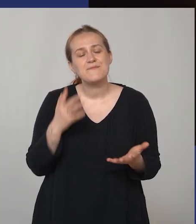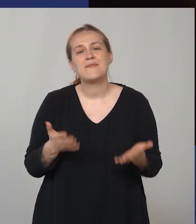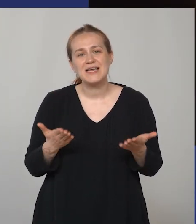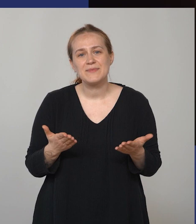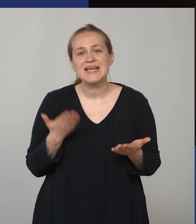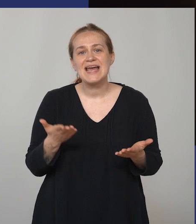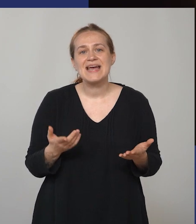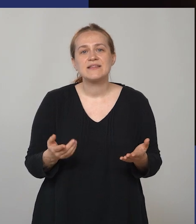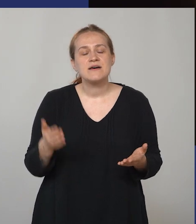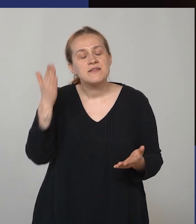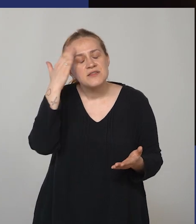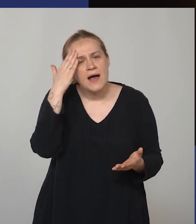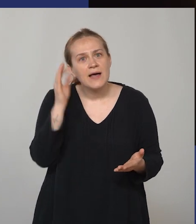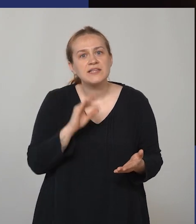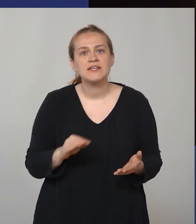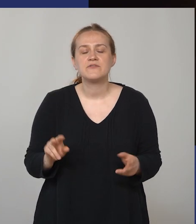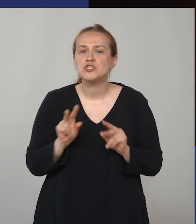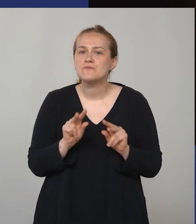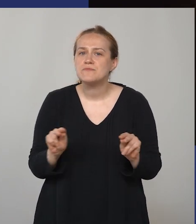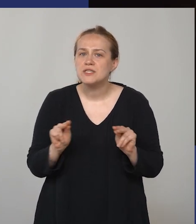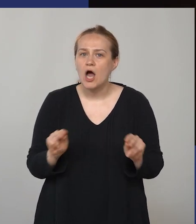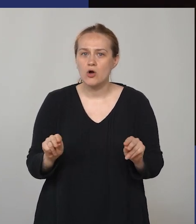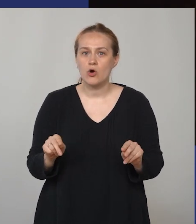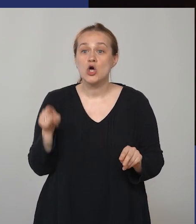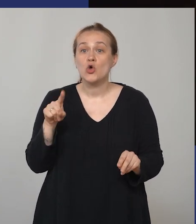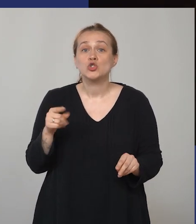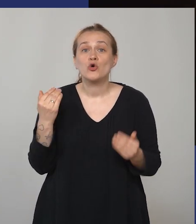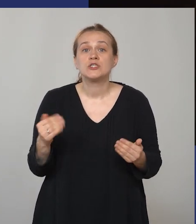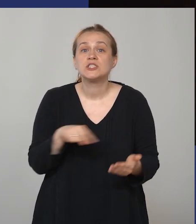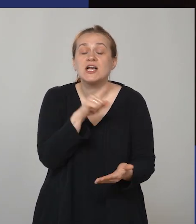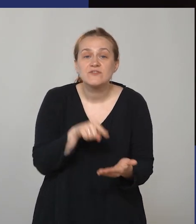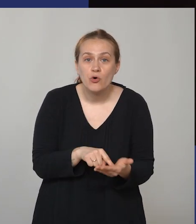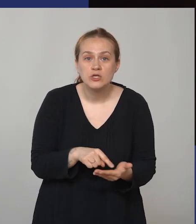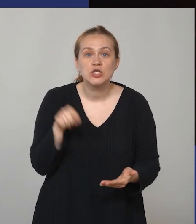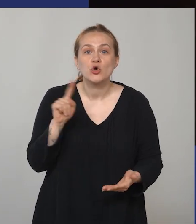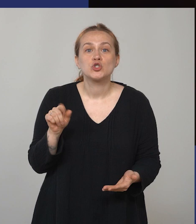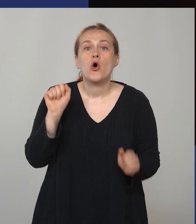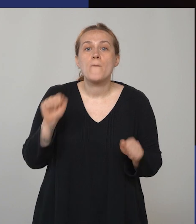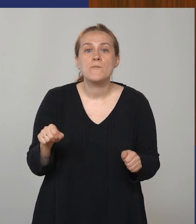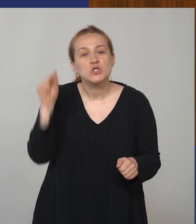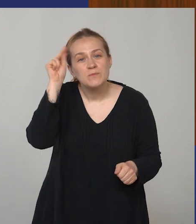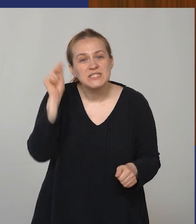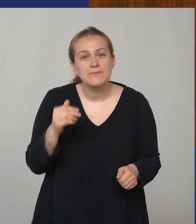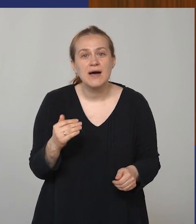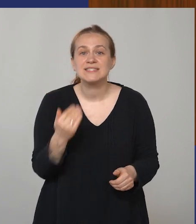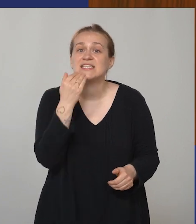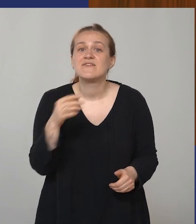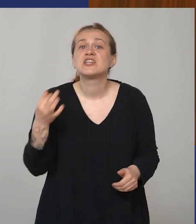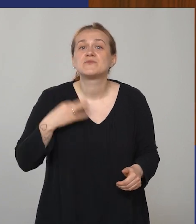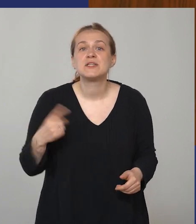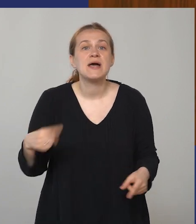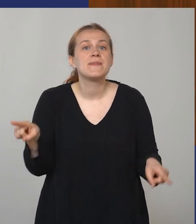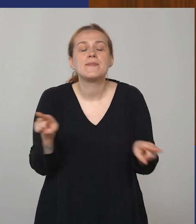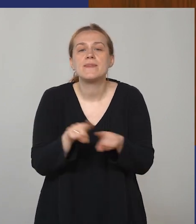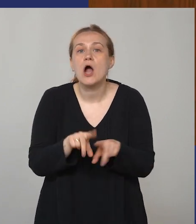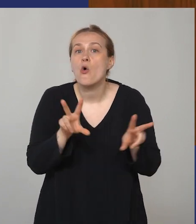Поймите, это талантливейший педагог. И то, что он сейчас в городе, и то, что он может позаниматься с Вадиком, это такое счастье,